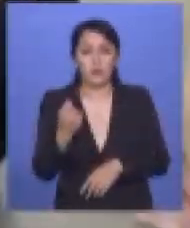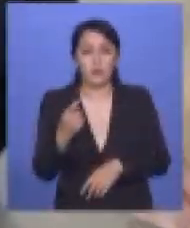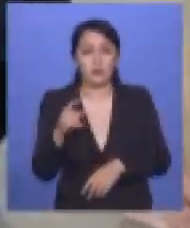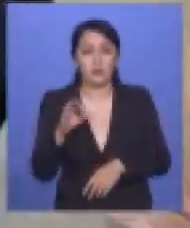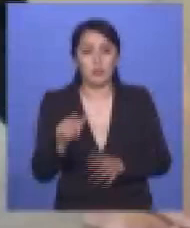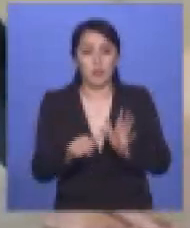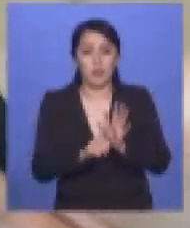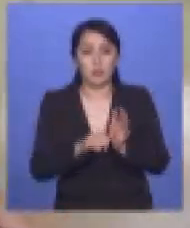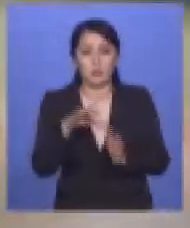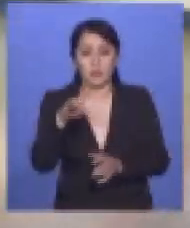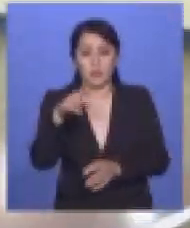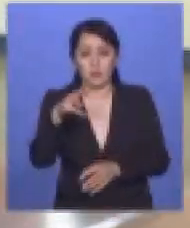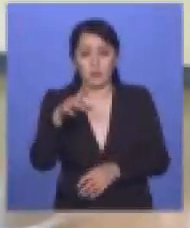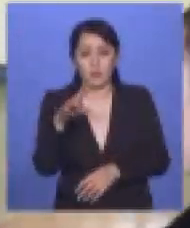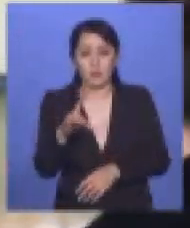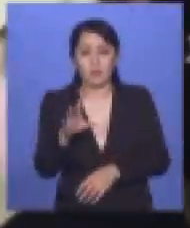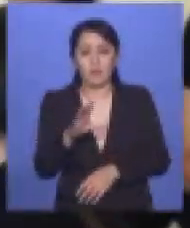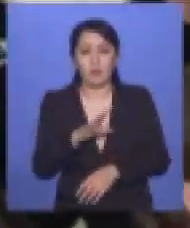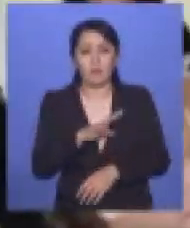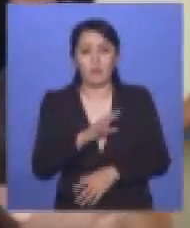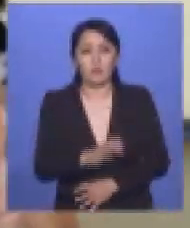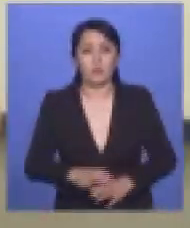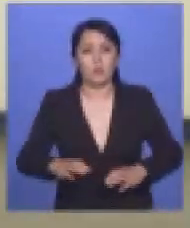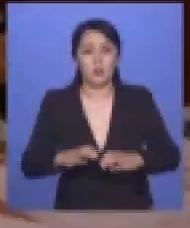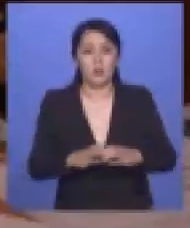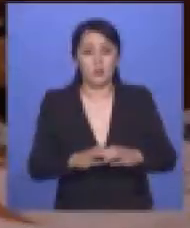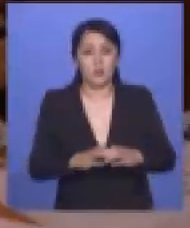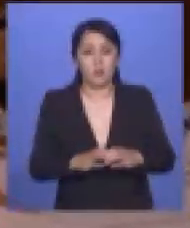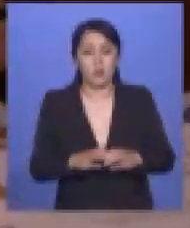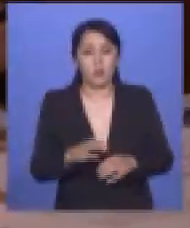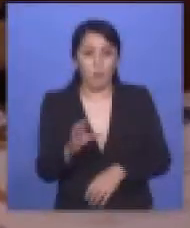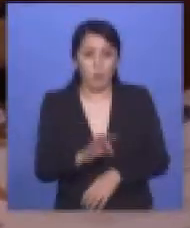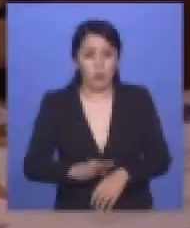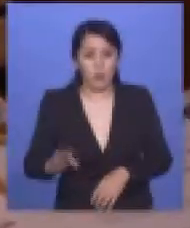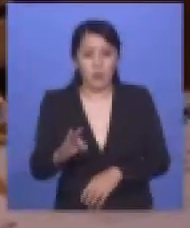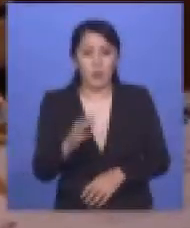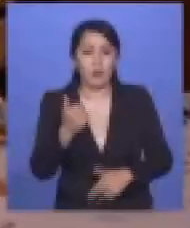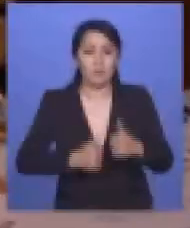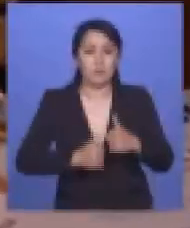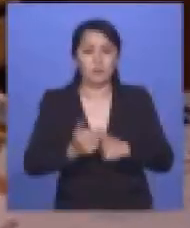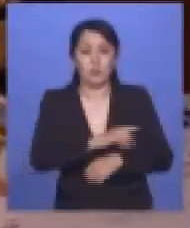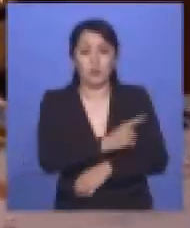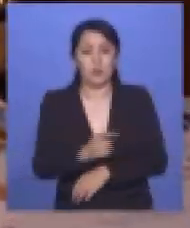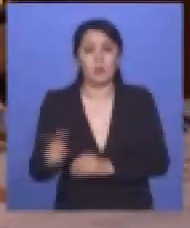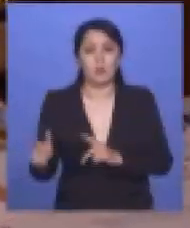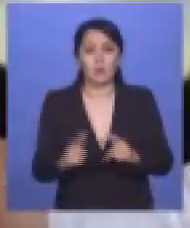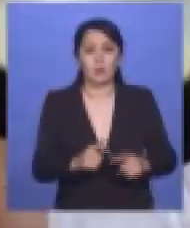гран-при жене супер Гранд фри иратанда уже Учите их шоу арбуз хаттен